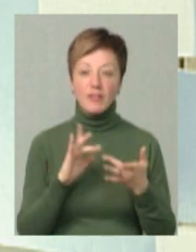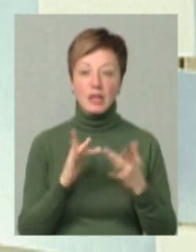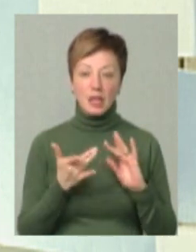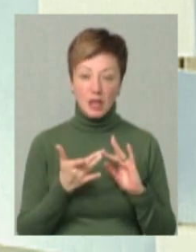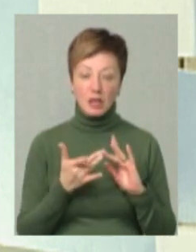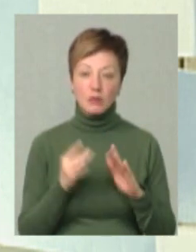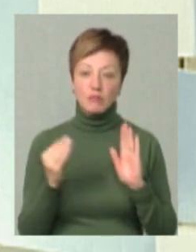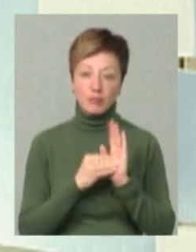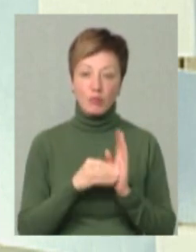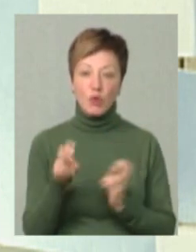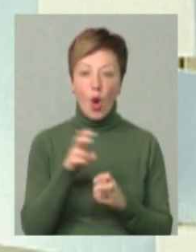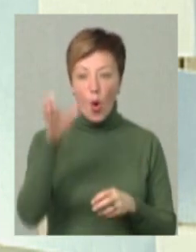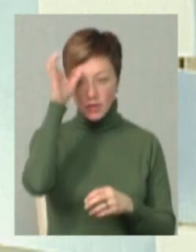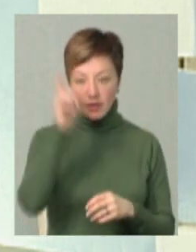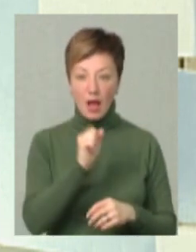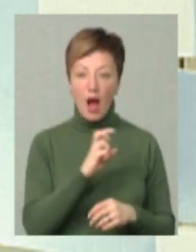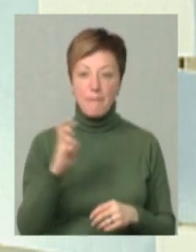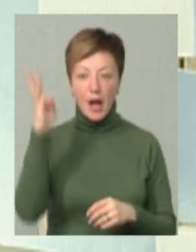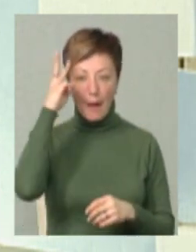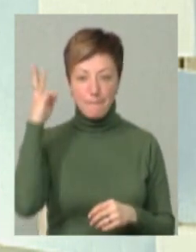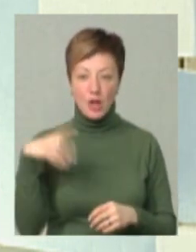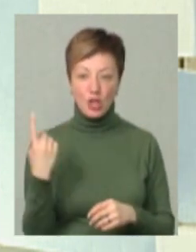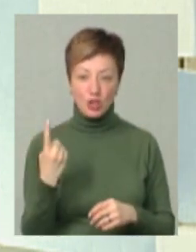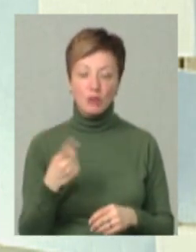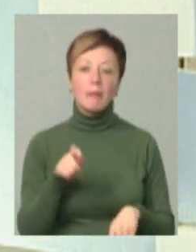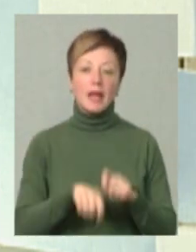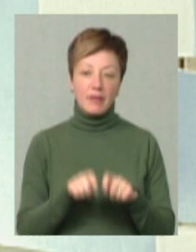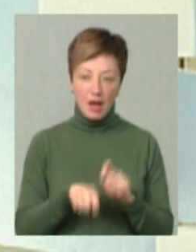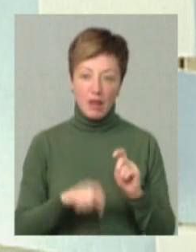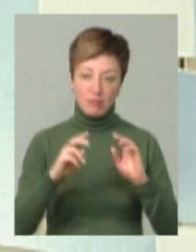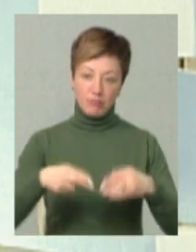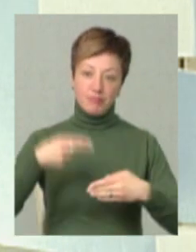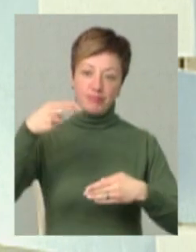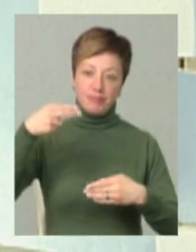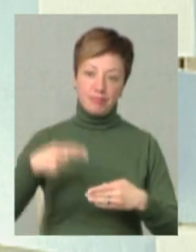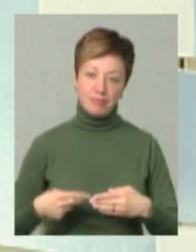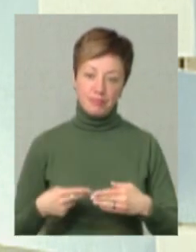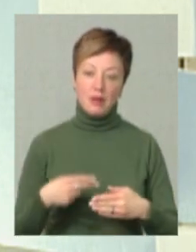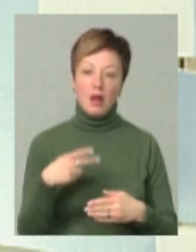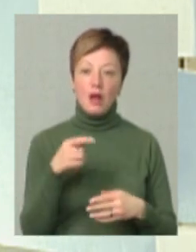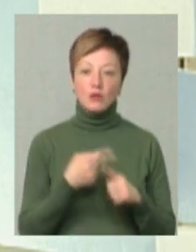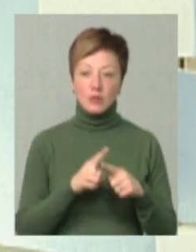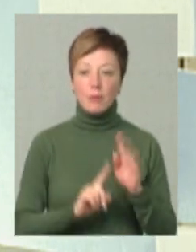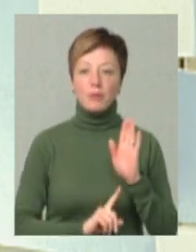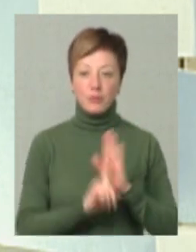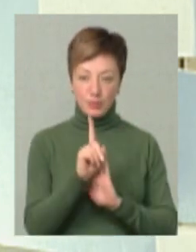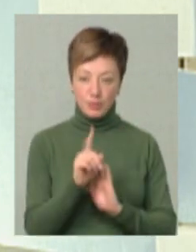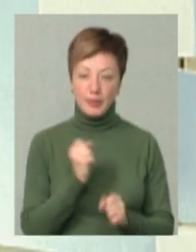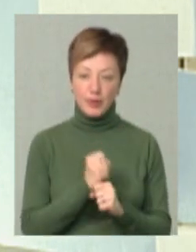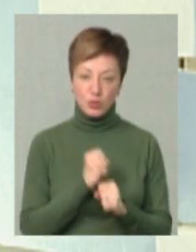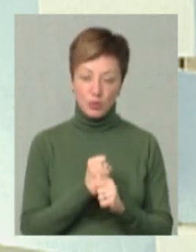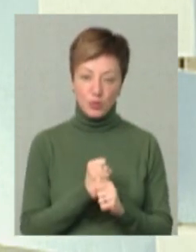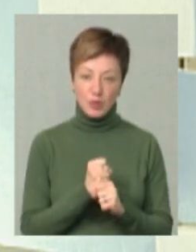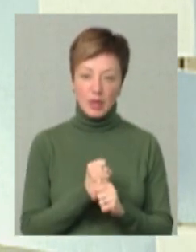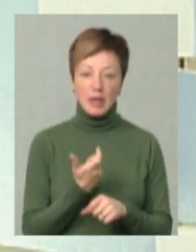інтернеті задати в пошуку освітній хаб Хмельниччини. Ми вже перевіряли на перших стрічках новини про те, що він запущений і працює.